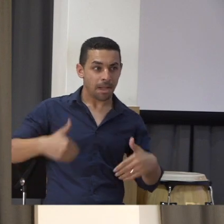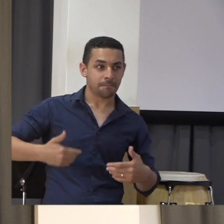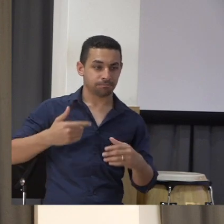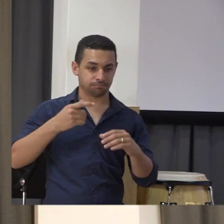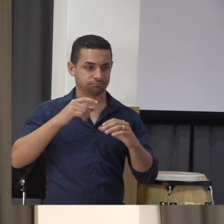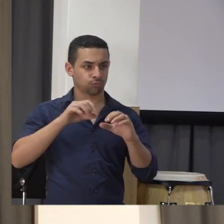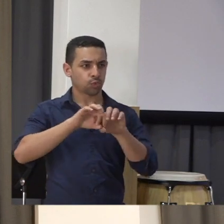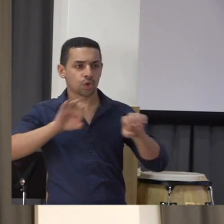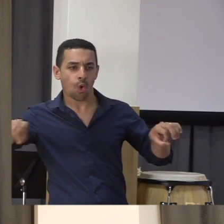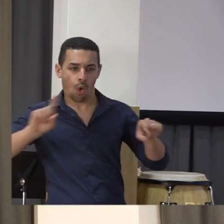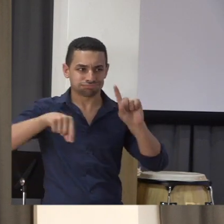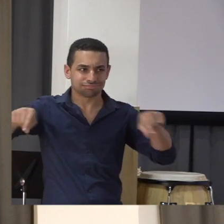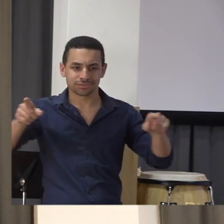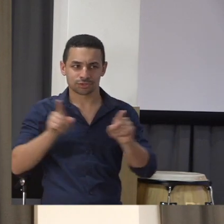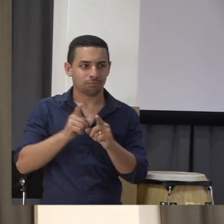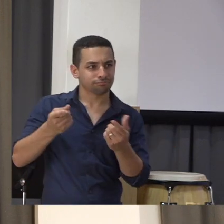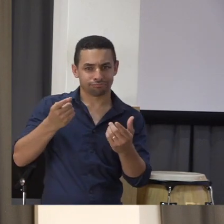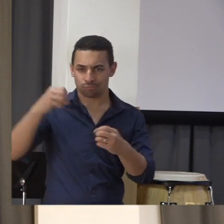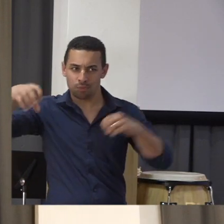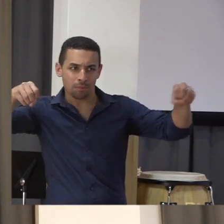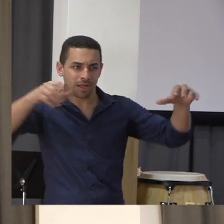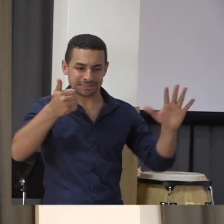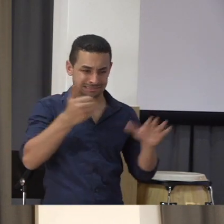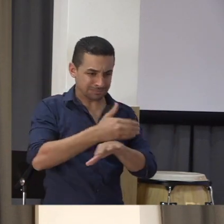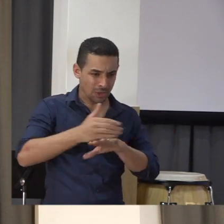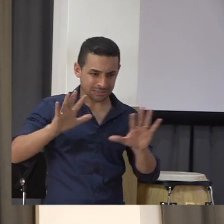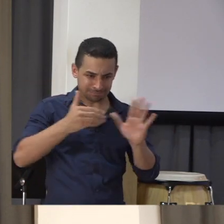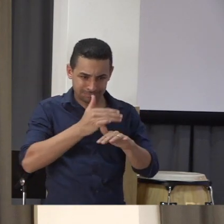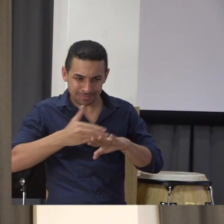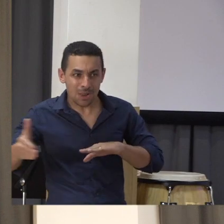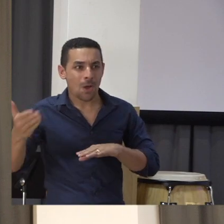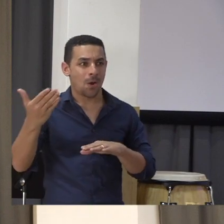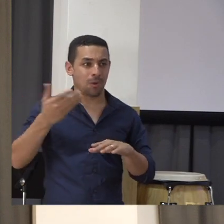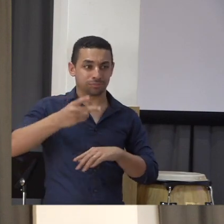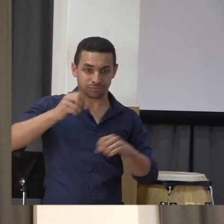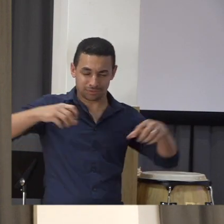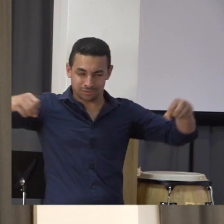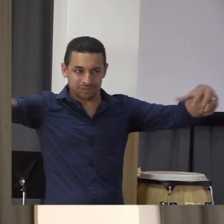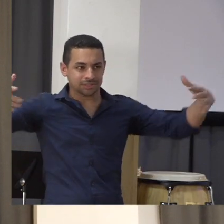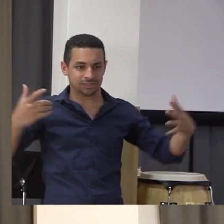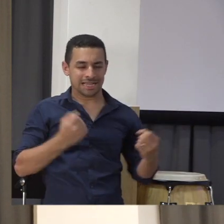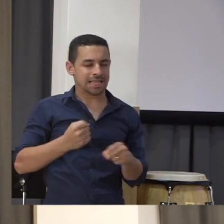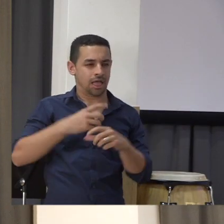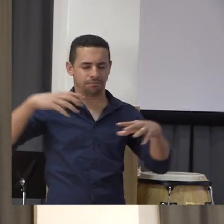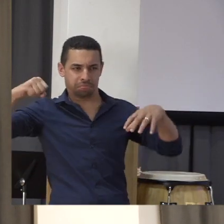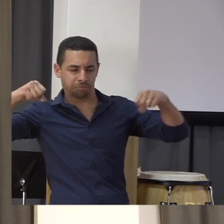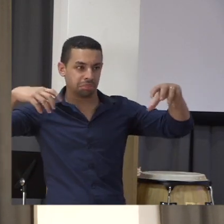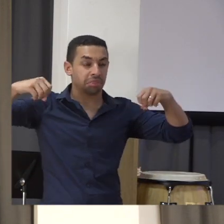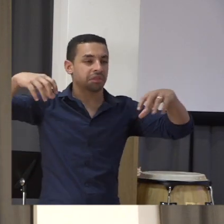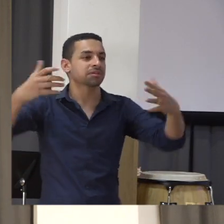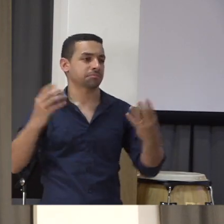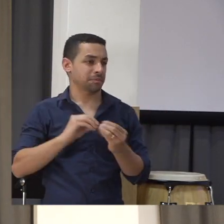qui servaient 400 000 personnes doivent servir 6 millions, 10 millions ou un peu plus. Et donc ça crée ce phénomène de délestage